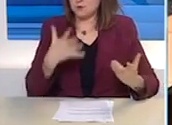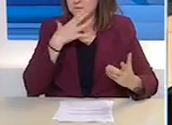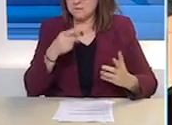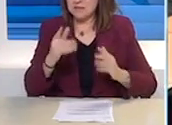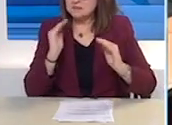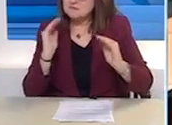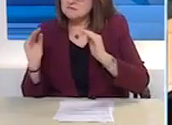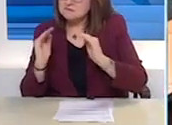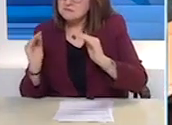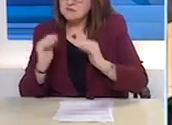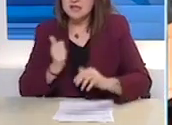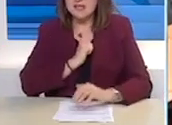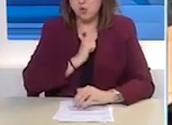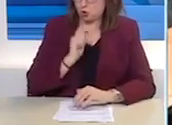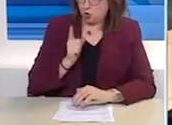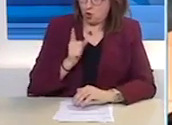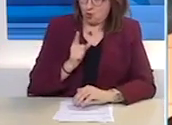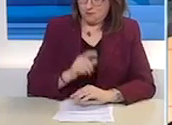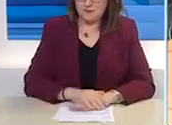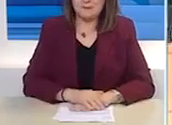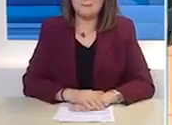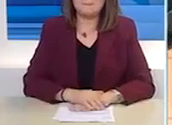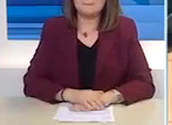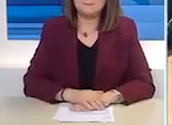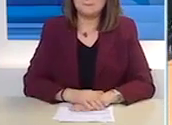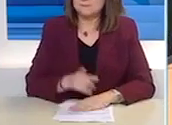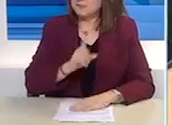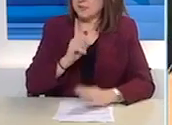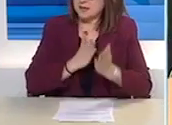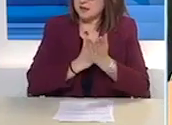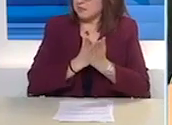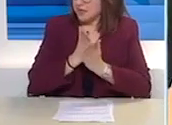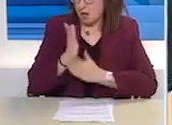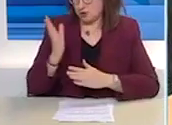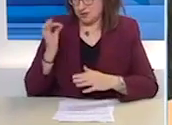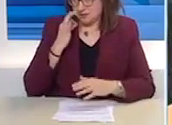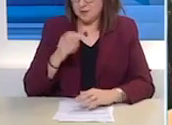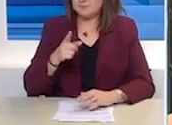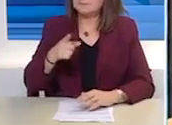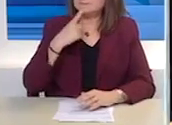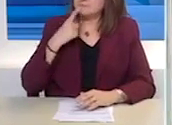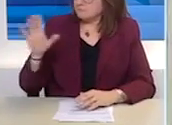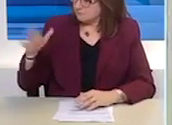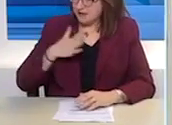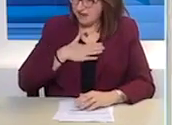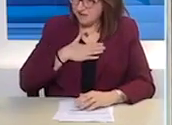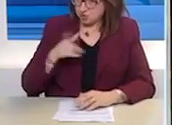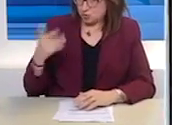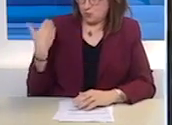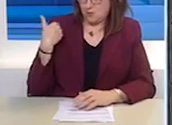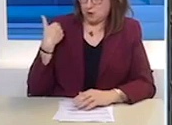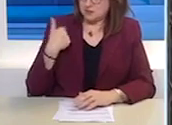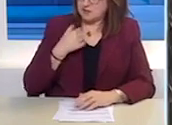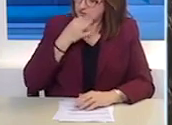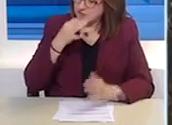Σας ευχαριστώ για την ερώτηση και μου δίνετε η ευκαιρία να ξεκαθαρίσω κάτι που είναι ιδιαίτερα σημαντικό. Όλες οι υπηρεσίες